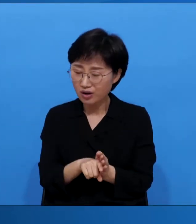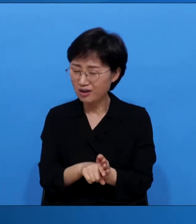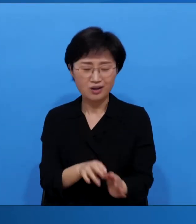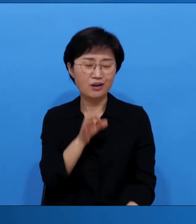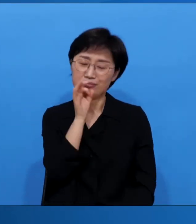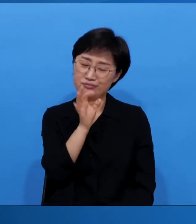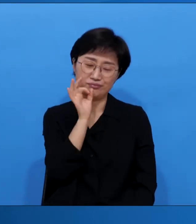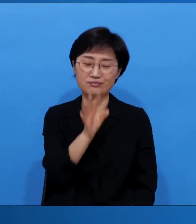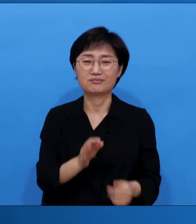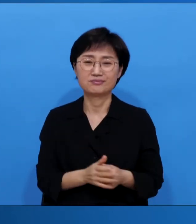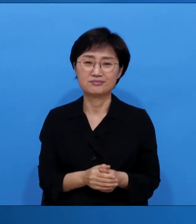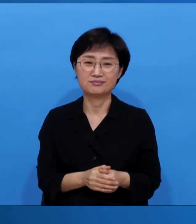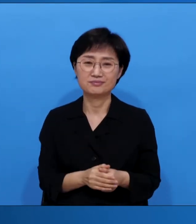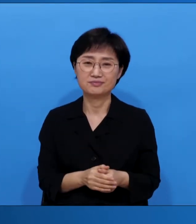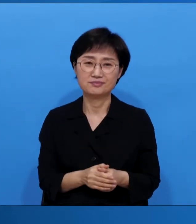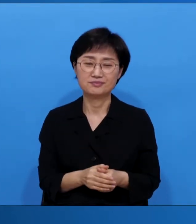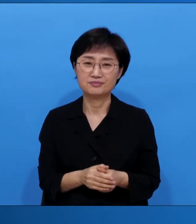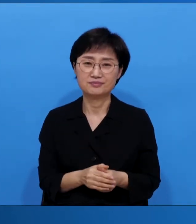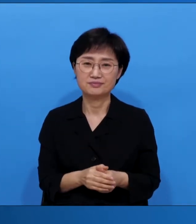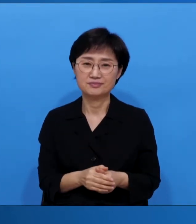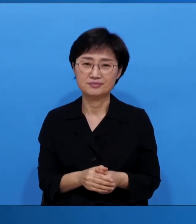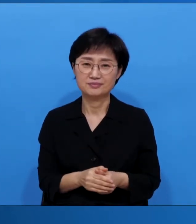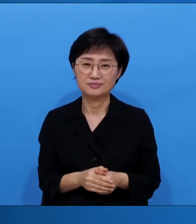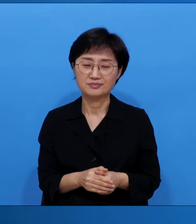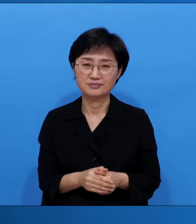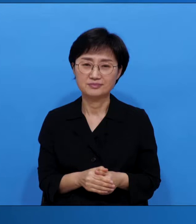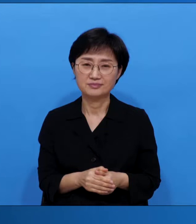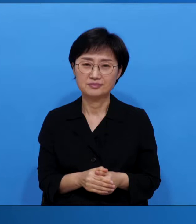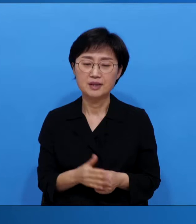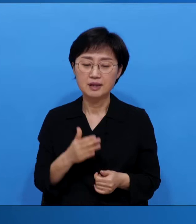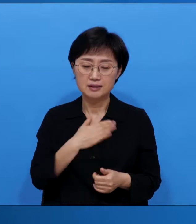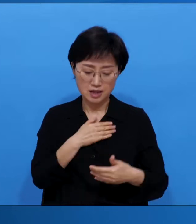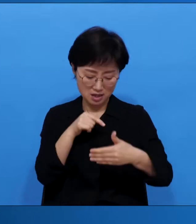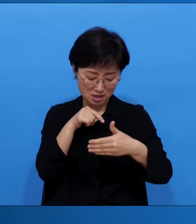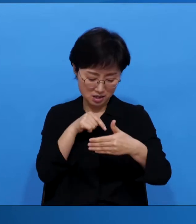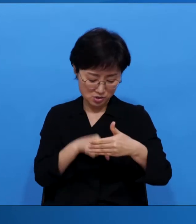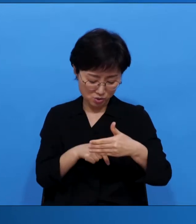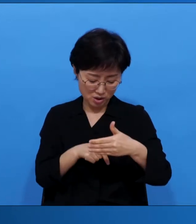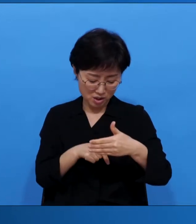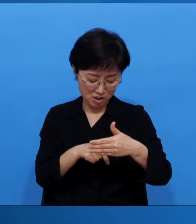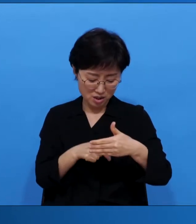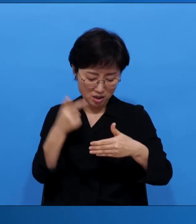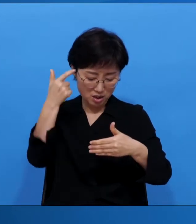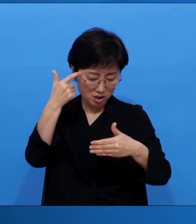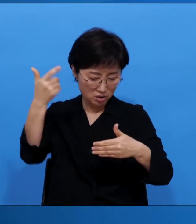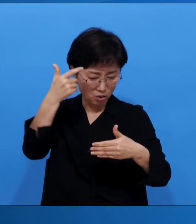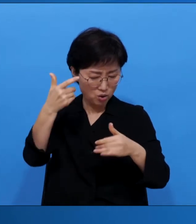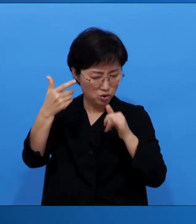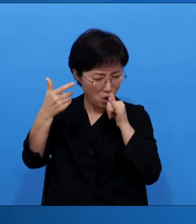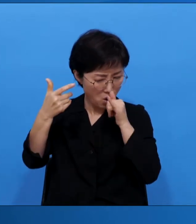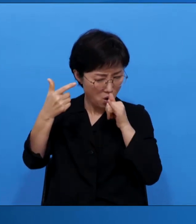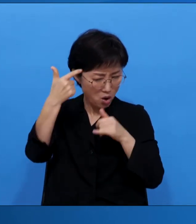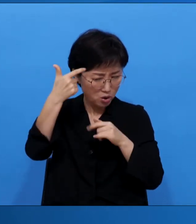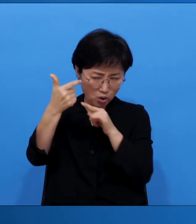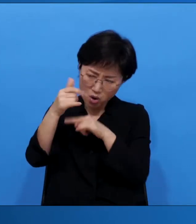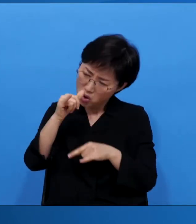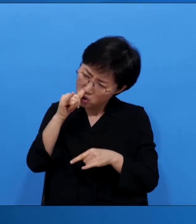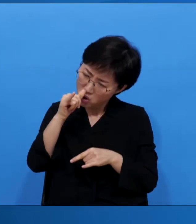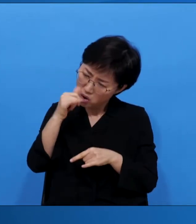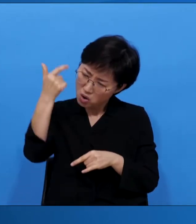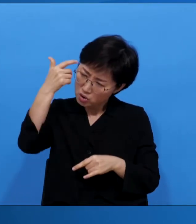믿습니까? The angels of God, how can you believe in that? 내 속에 영혼이 있다는 것도 못 믿어요. They can't even believe the fact